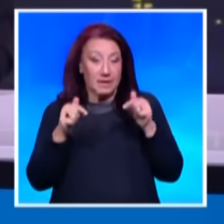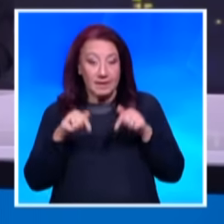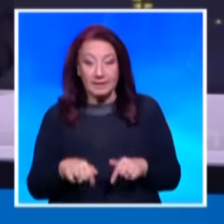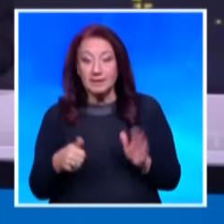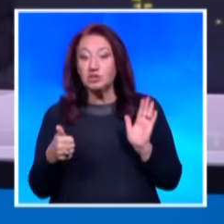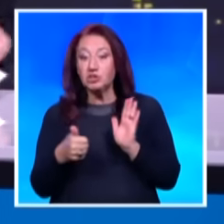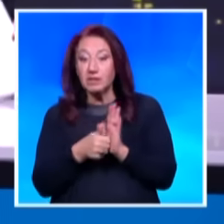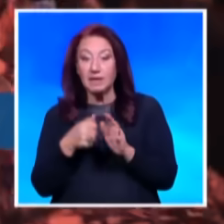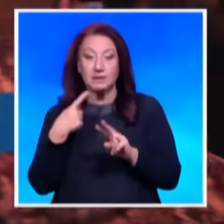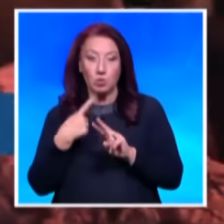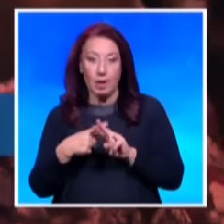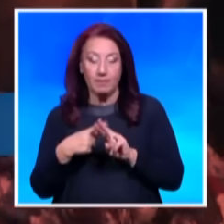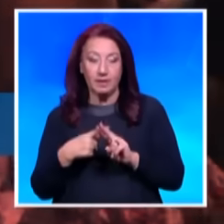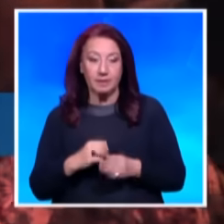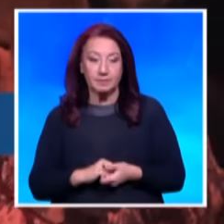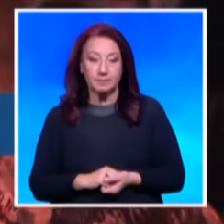ноември.